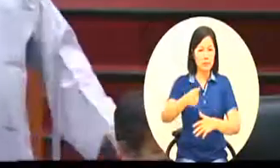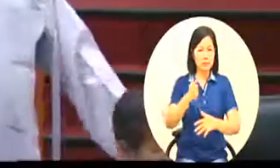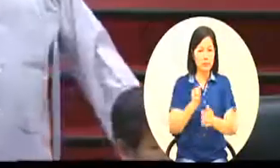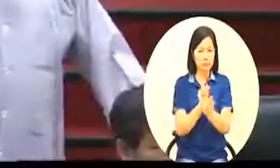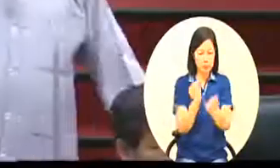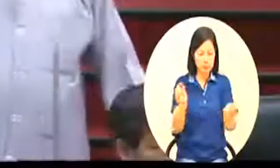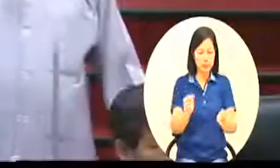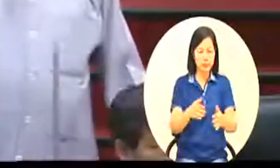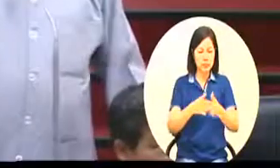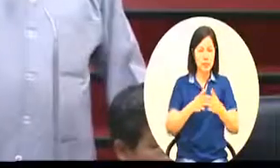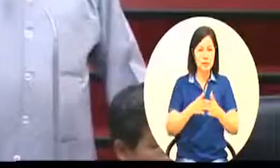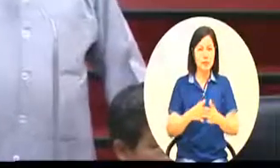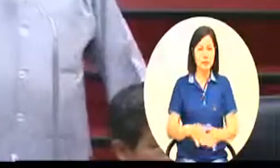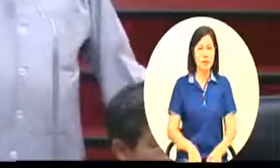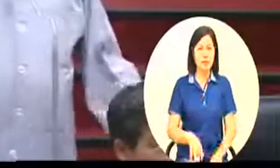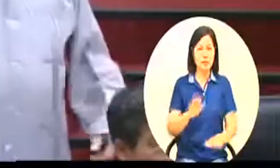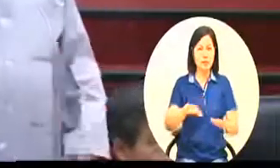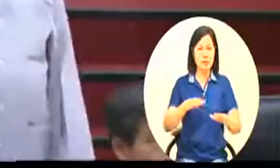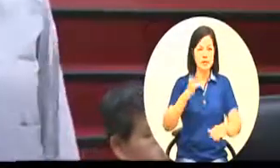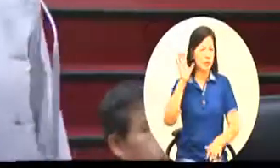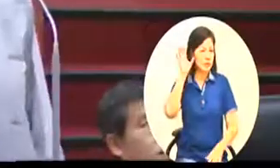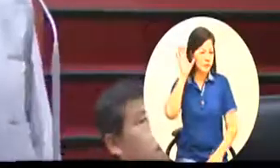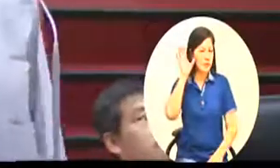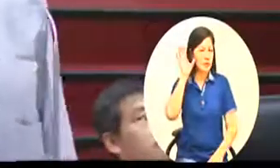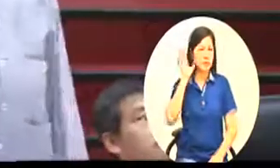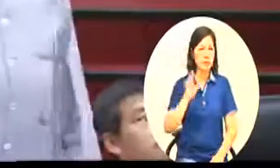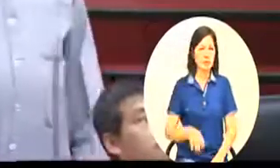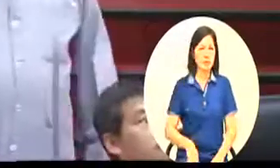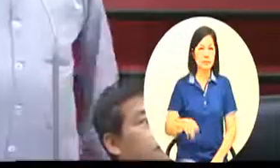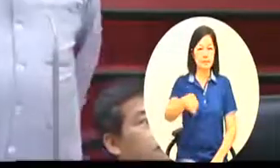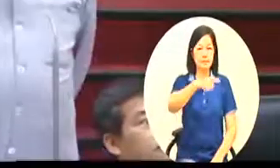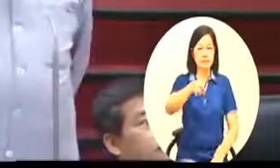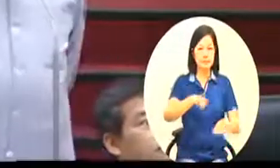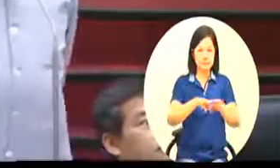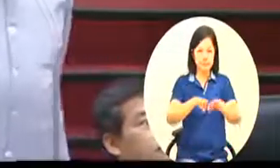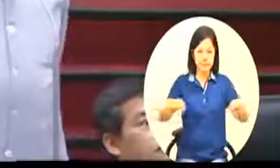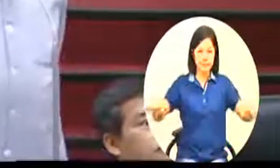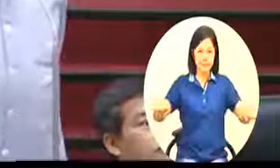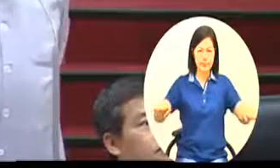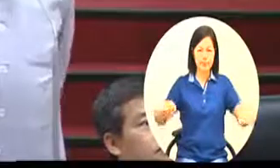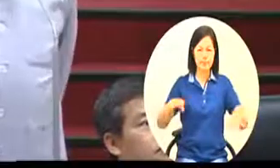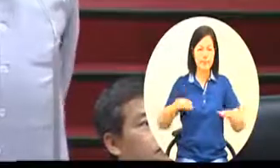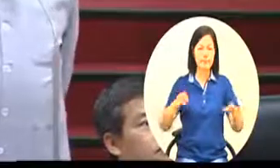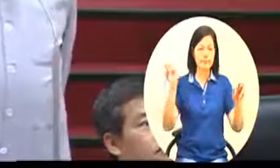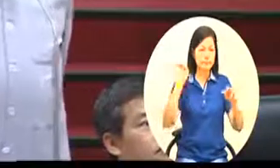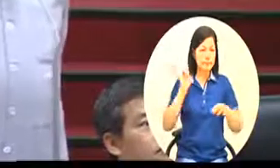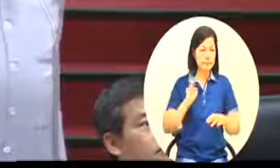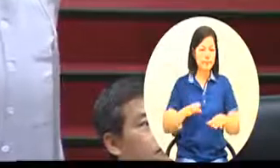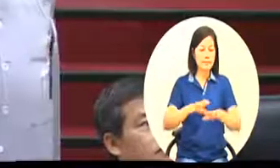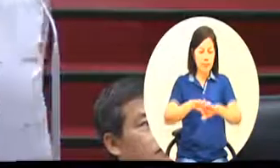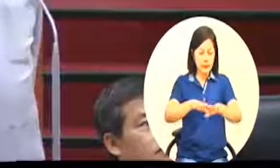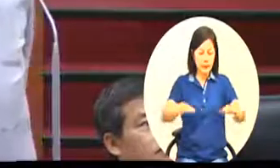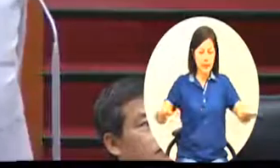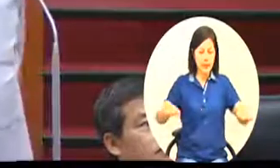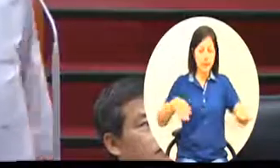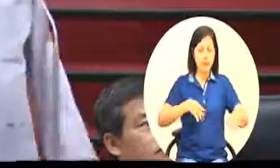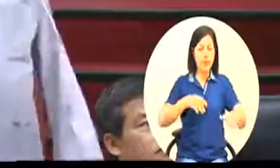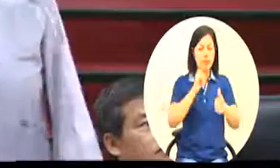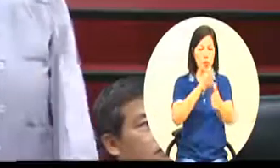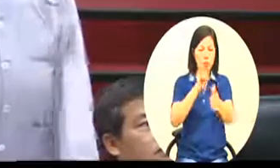下， 请你们安静下来，先请安静下来。我有话要对你们